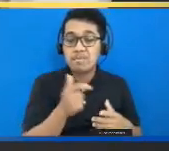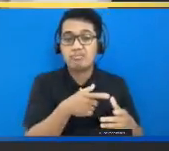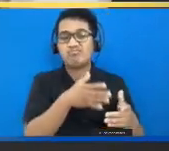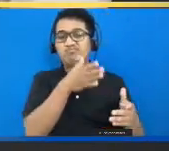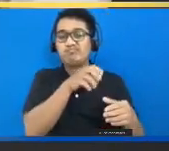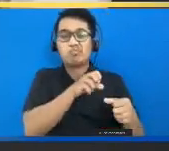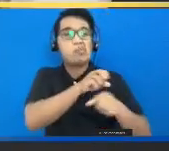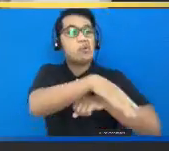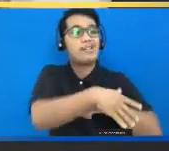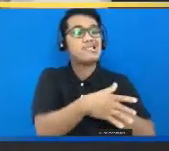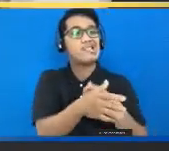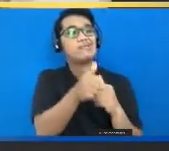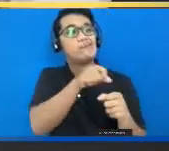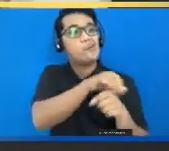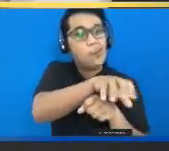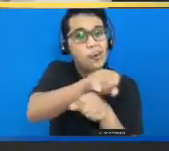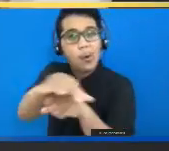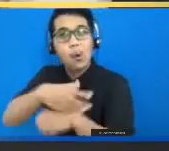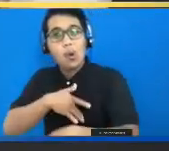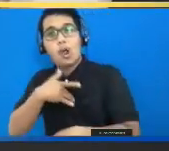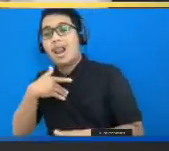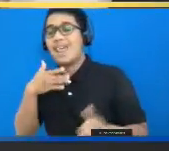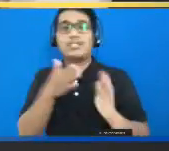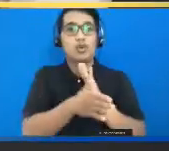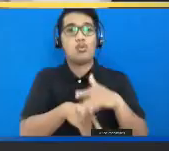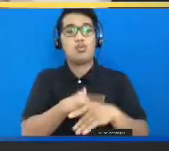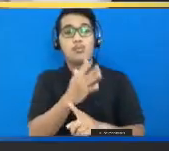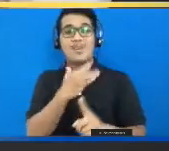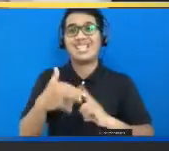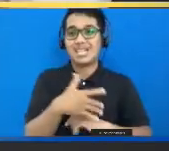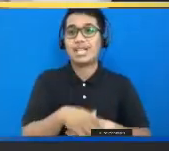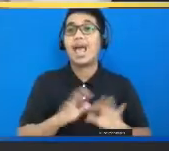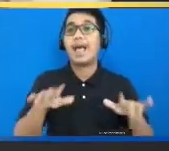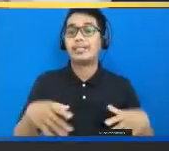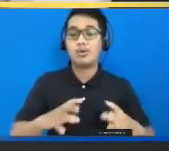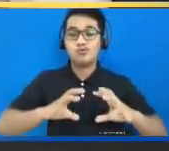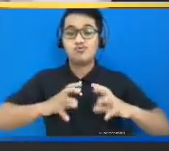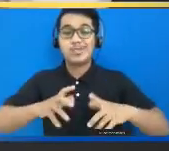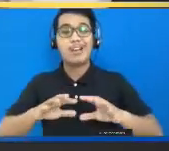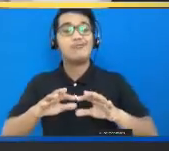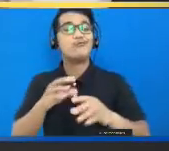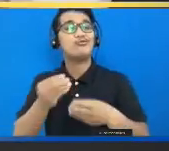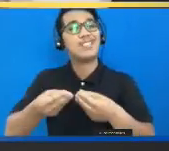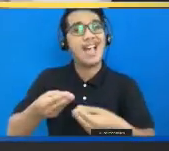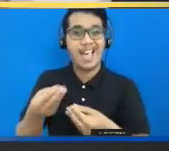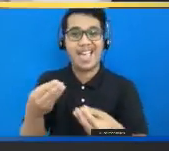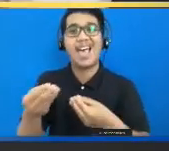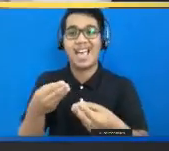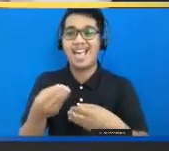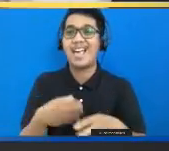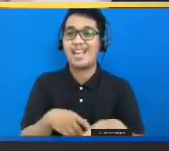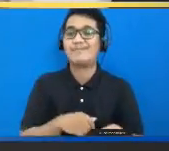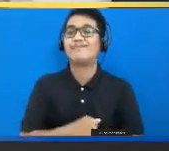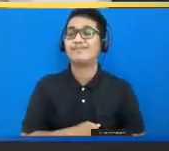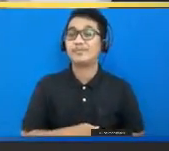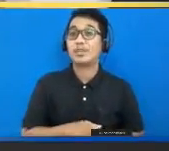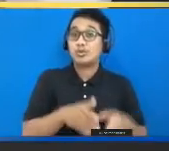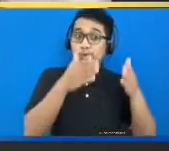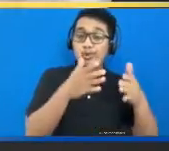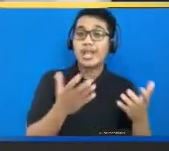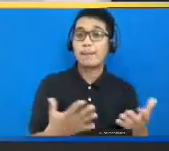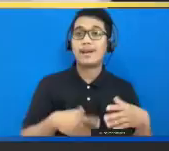dampak yang bisa dirasakan secara langsung bagi masyarakat maupun dunia usaha termasuk divisi pelaksanaan penanganan kesehatan